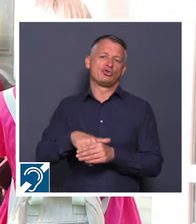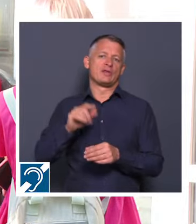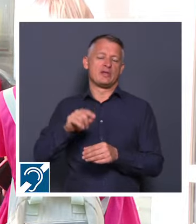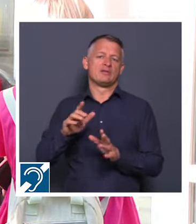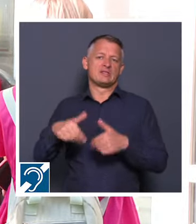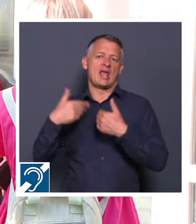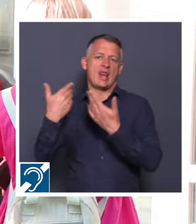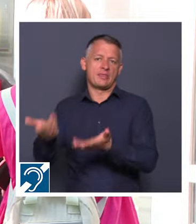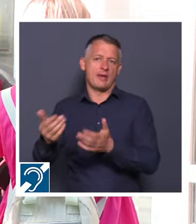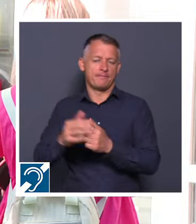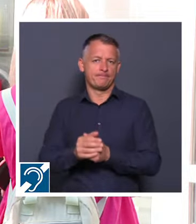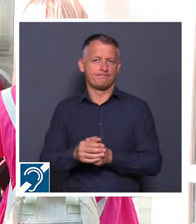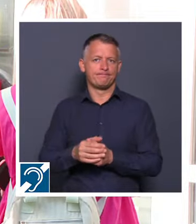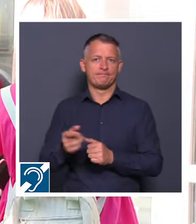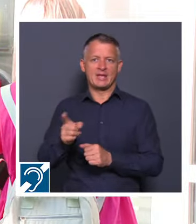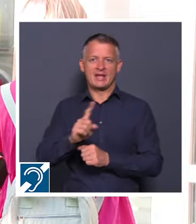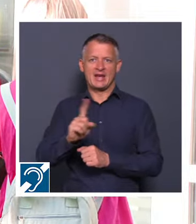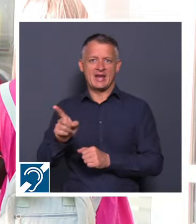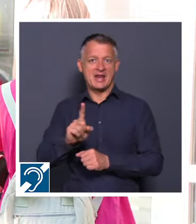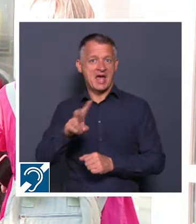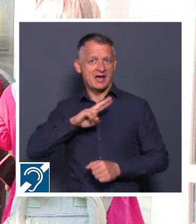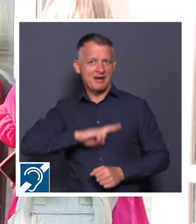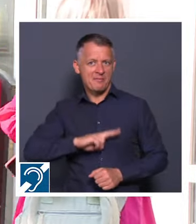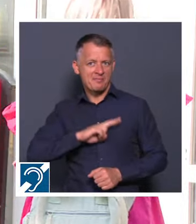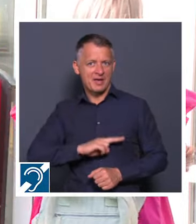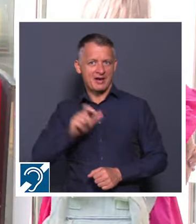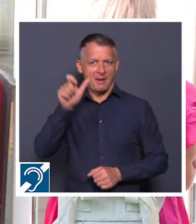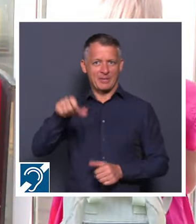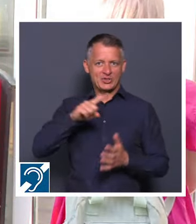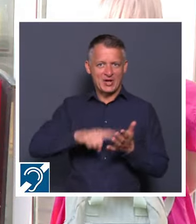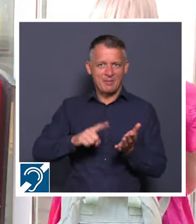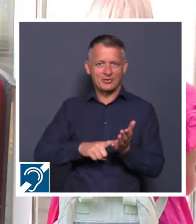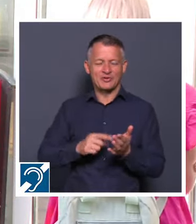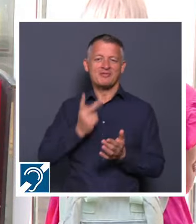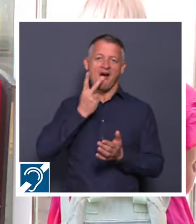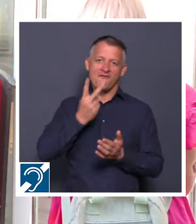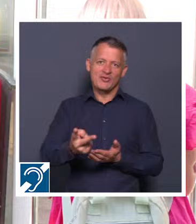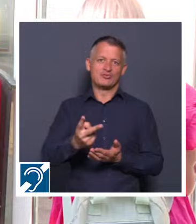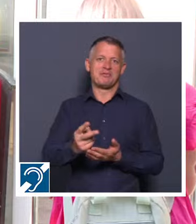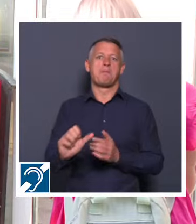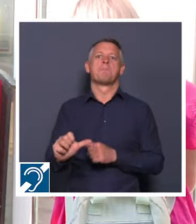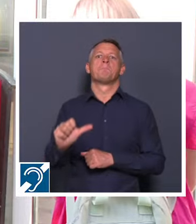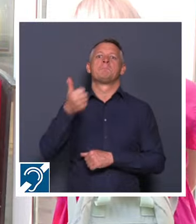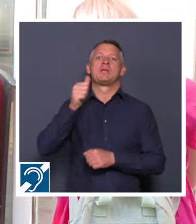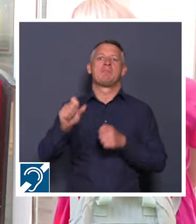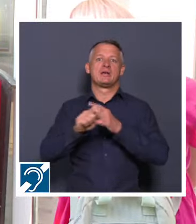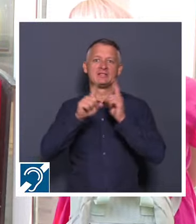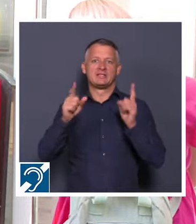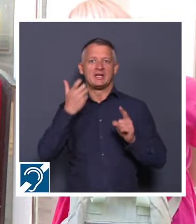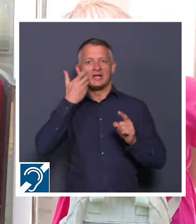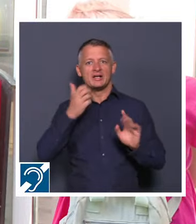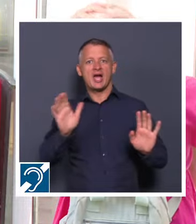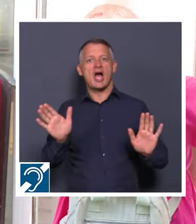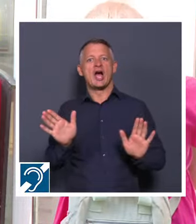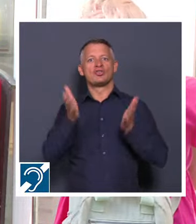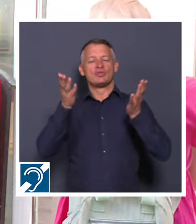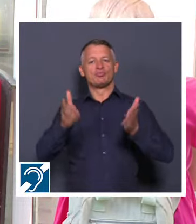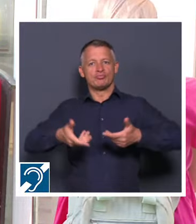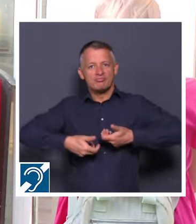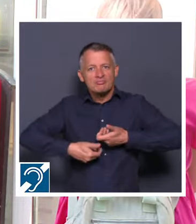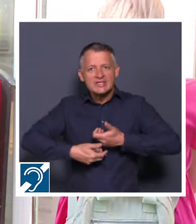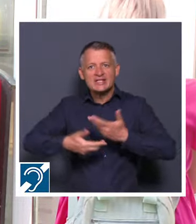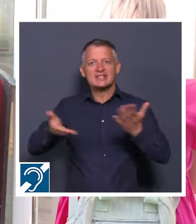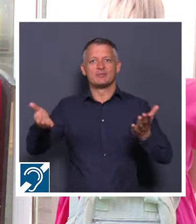ducă. Nerăbdarea pensionarilor în acest sens s-a văzut încă din prima zi, încă de când a început